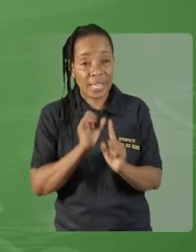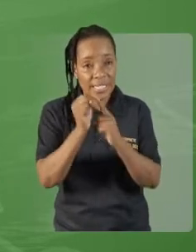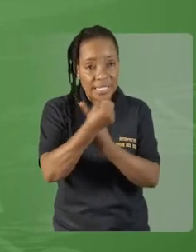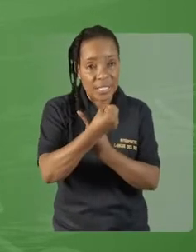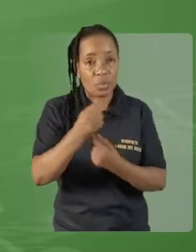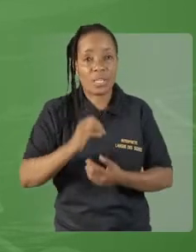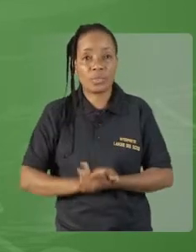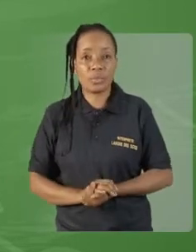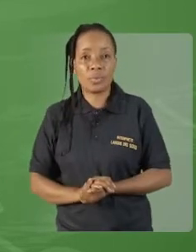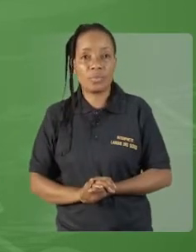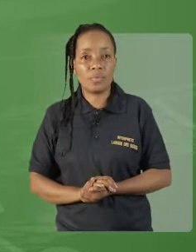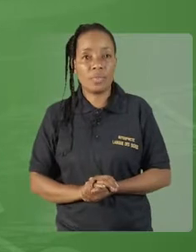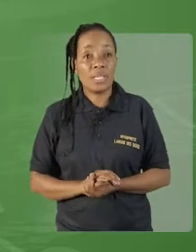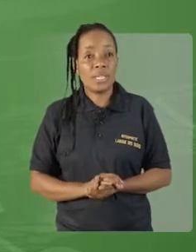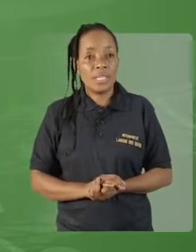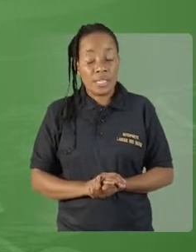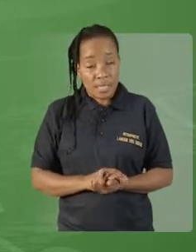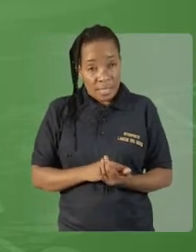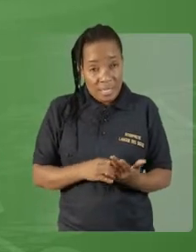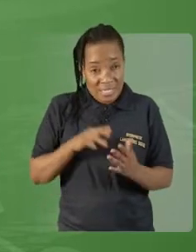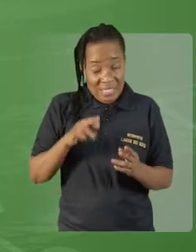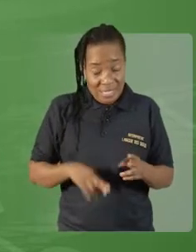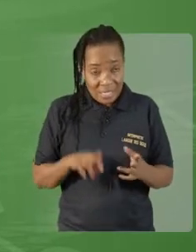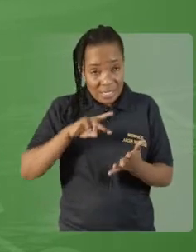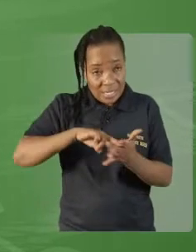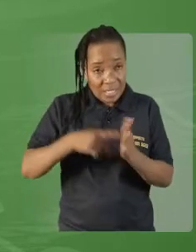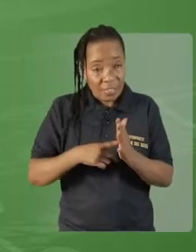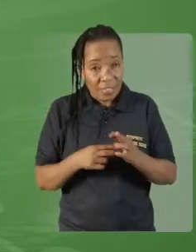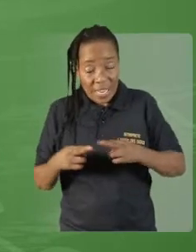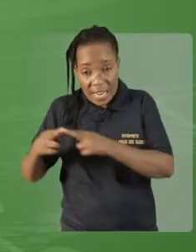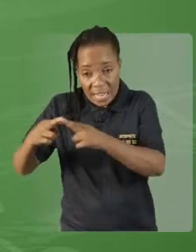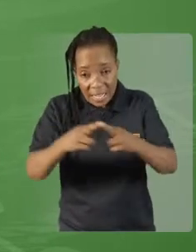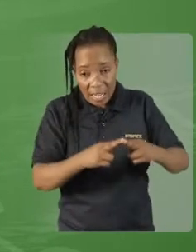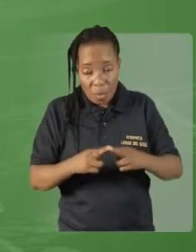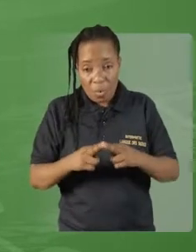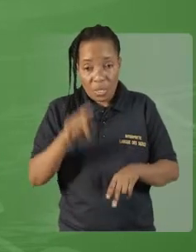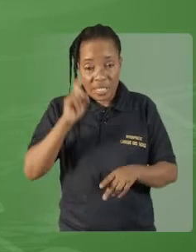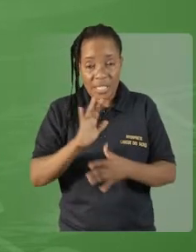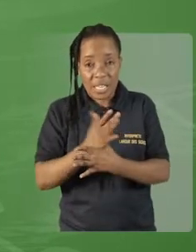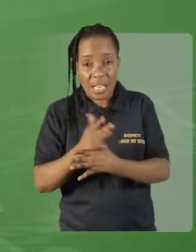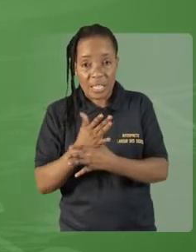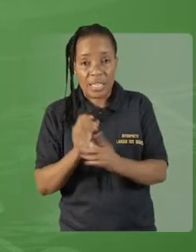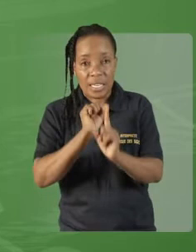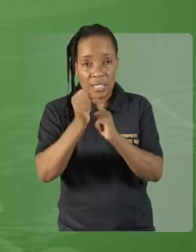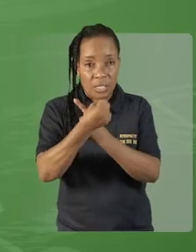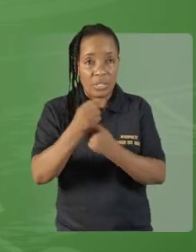des phénomènes, c'est-à-dire les rapports nécessaires des